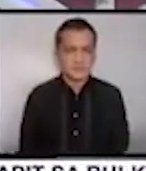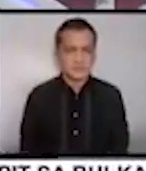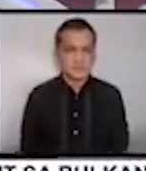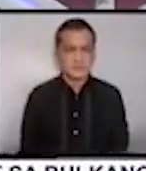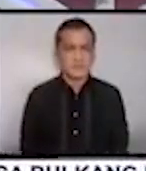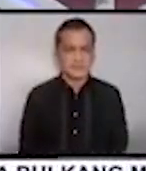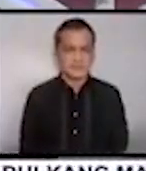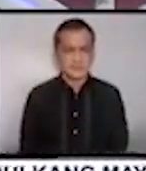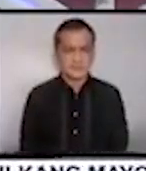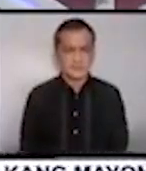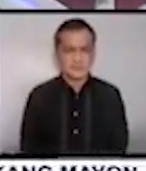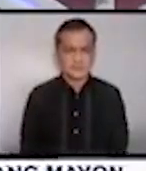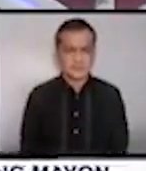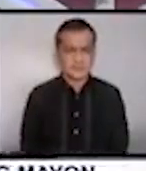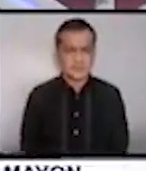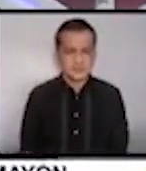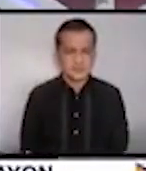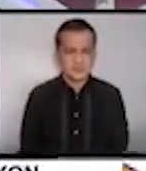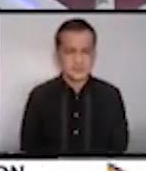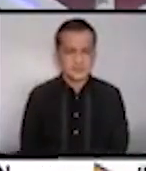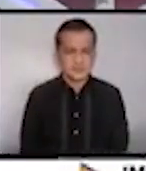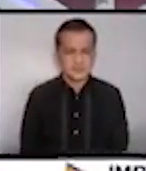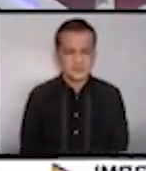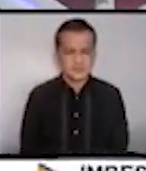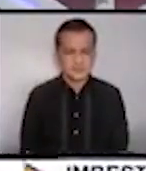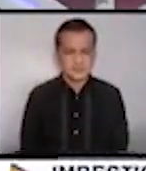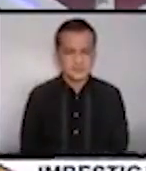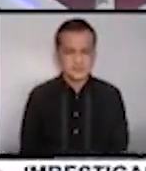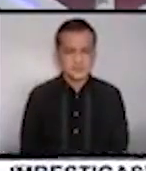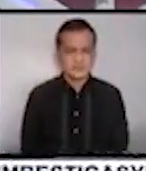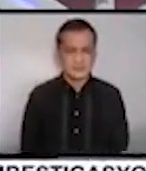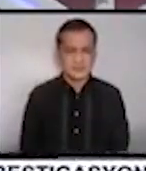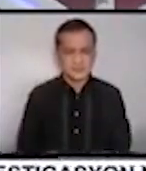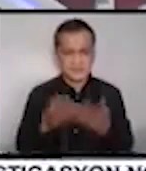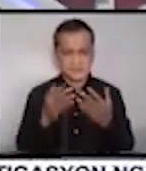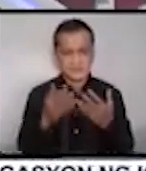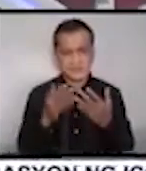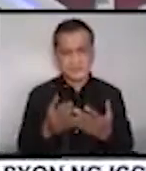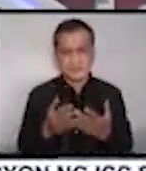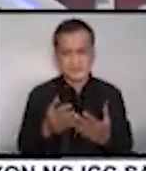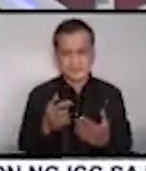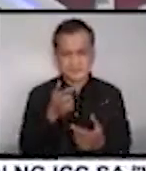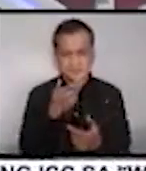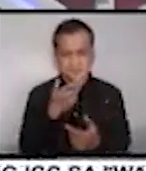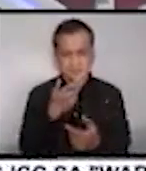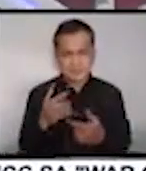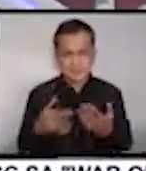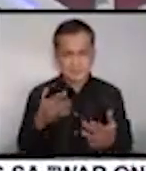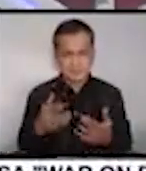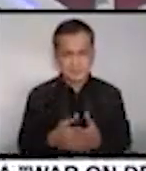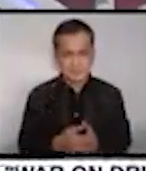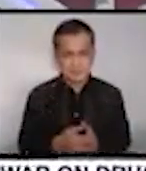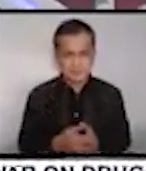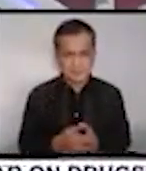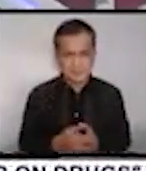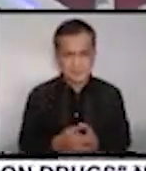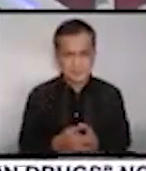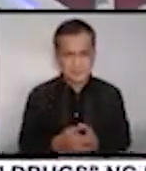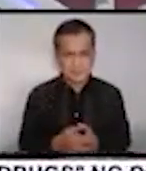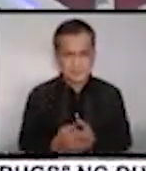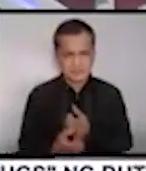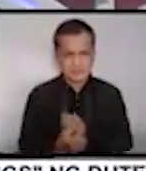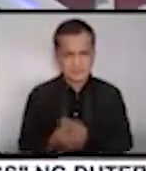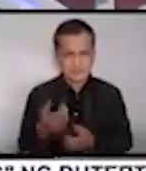Maraming salamat sa iyo. Puro yan na yung sabi ko. Siya happy today. Excited kasi sa mga kita. Kasi mga love songs daw. Kasi yung